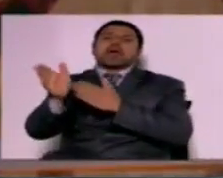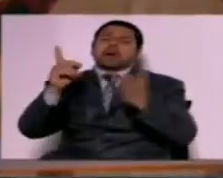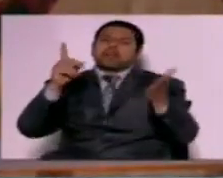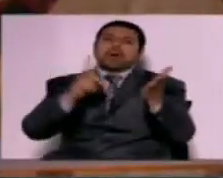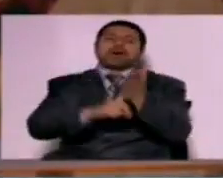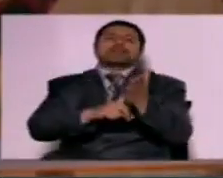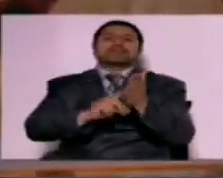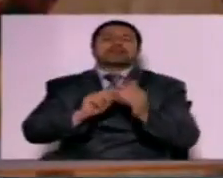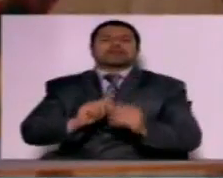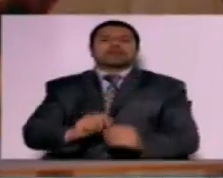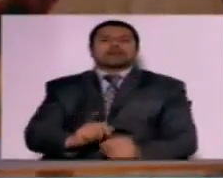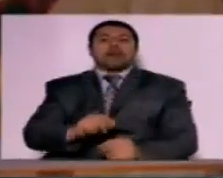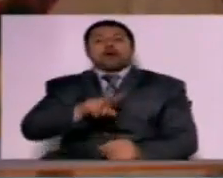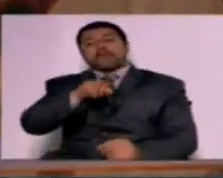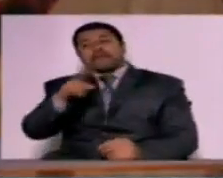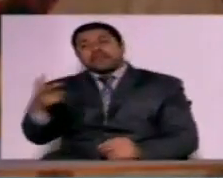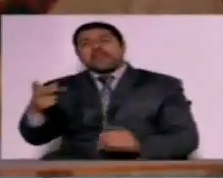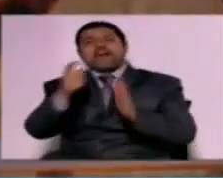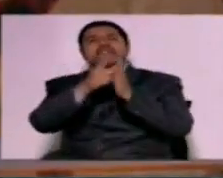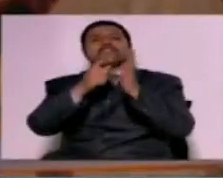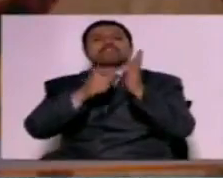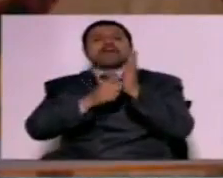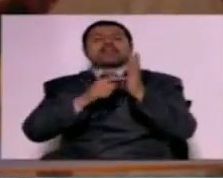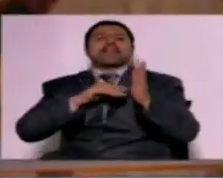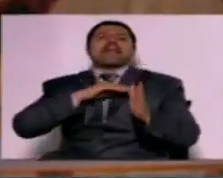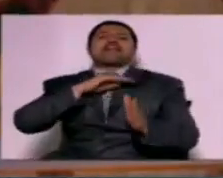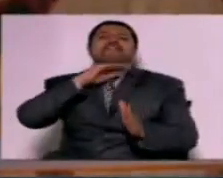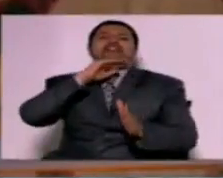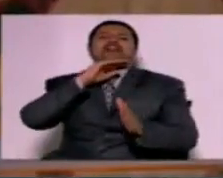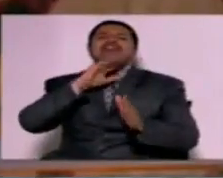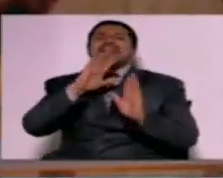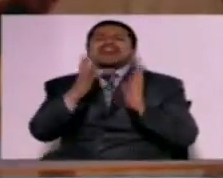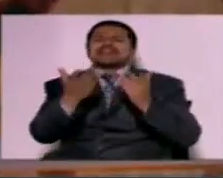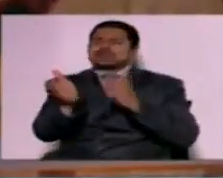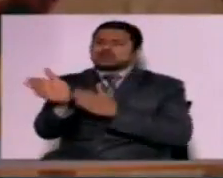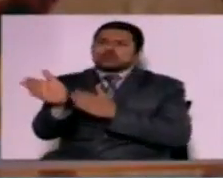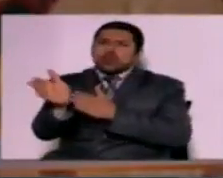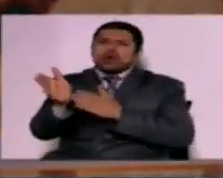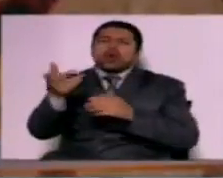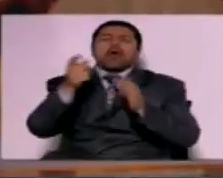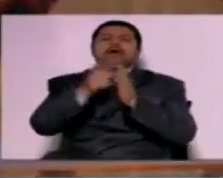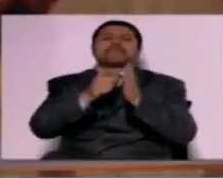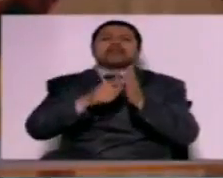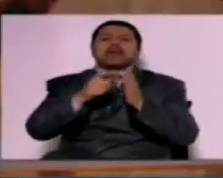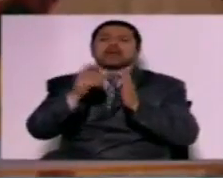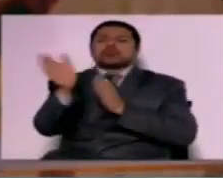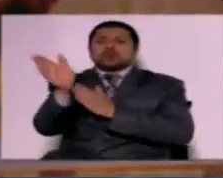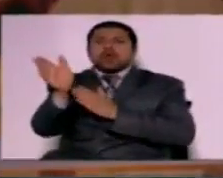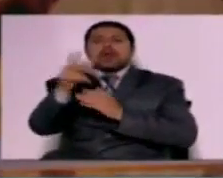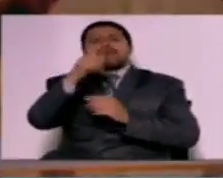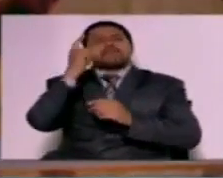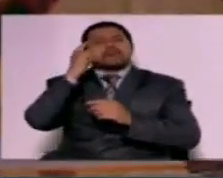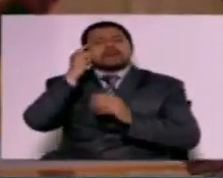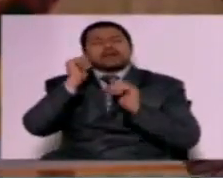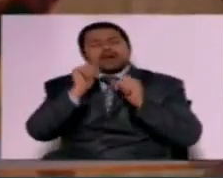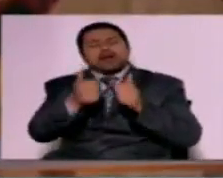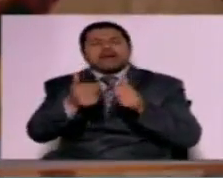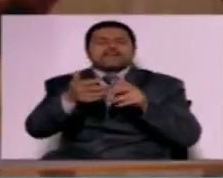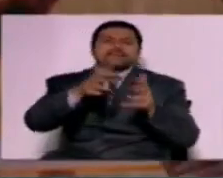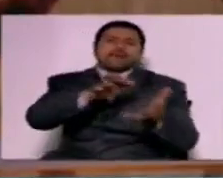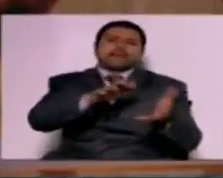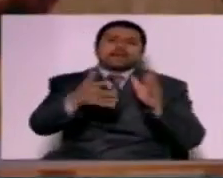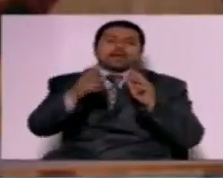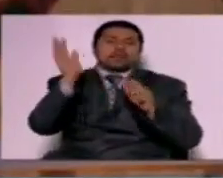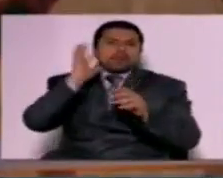مؤكدة، وبعضهم يقول إنها فرض كفاية. يعني إيه سنة مؤكدة؟ يعني لا تكون واجبة. الصلاة العادية